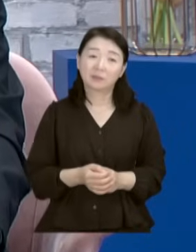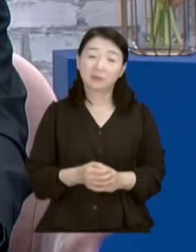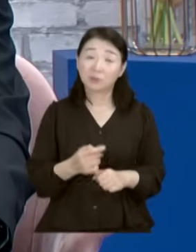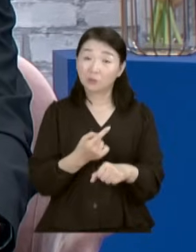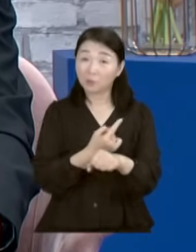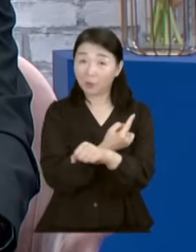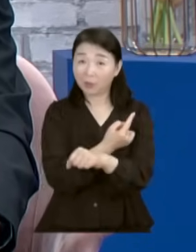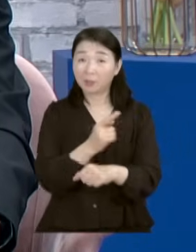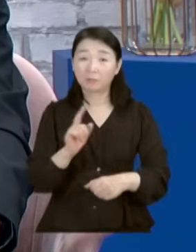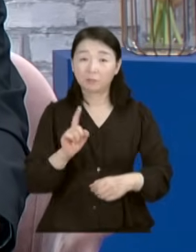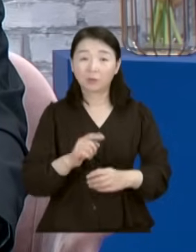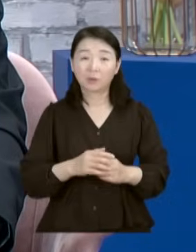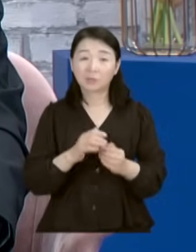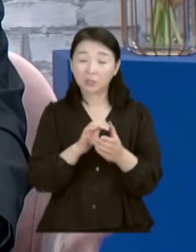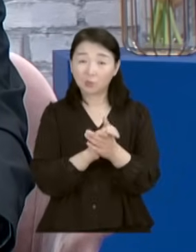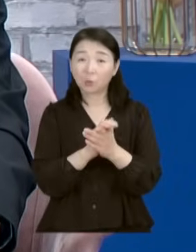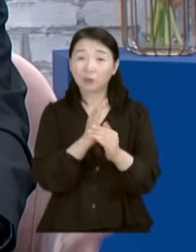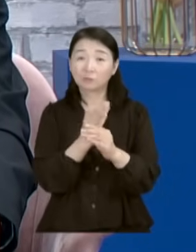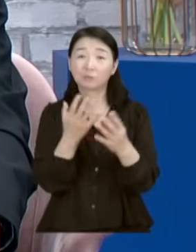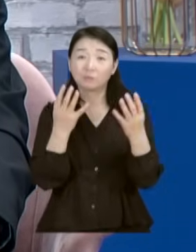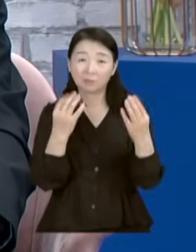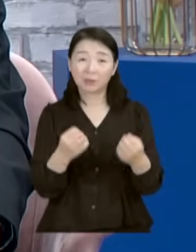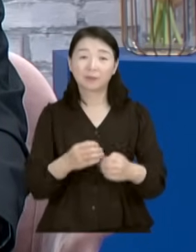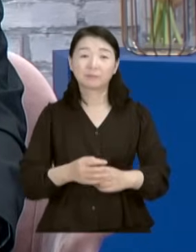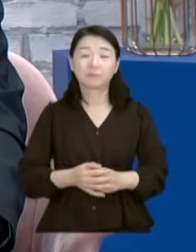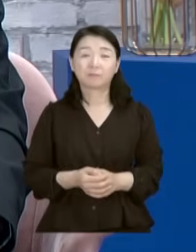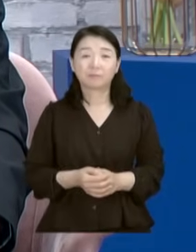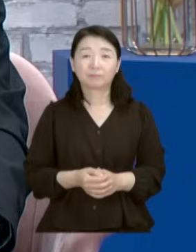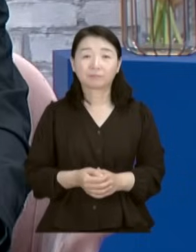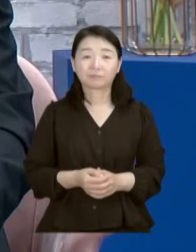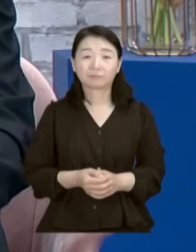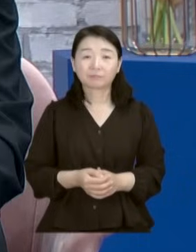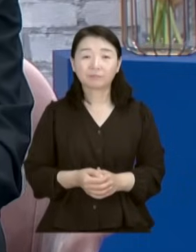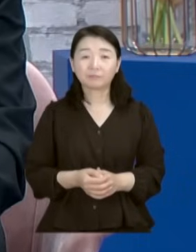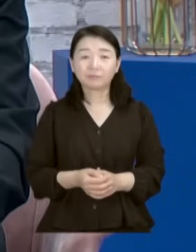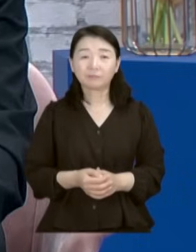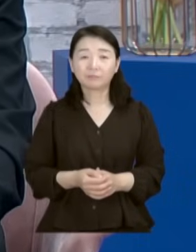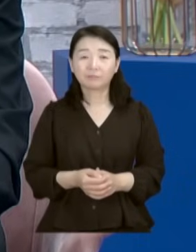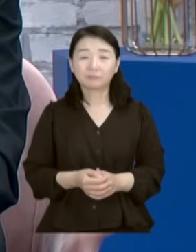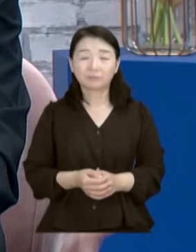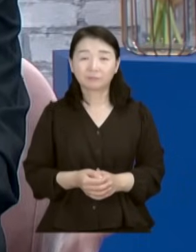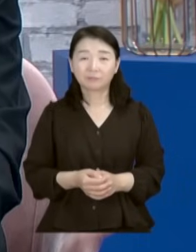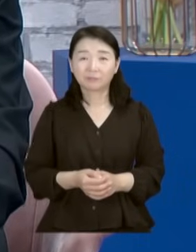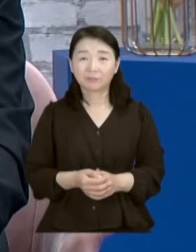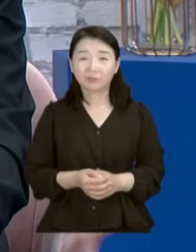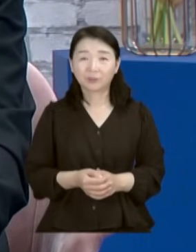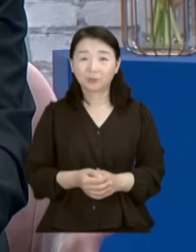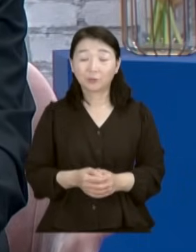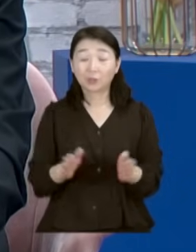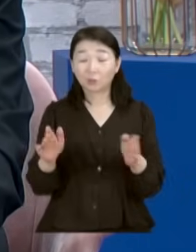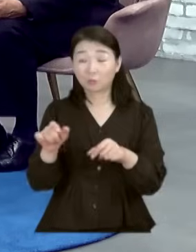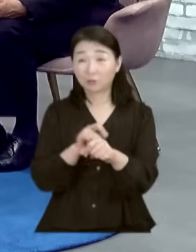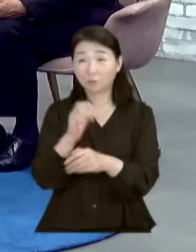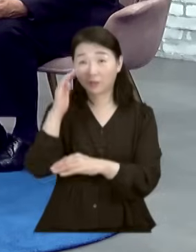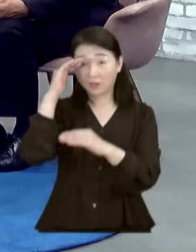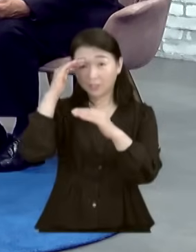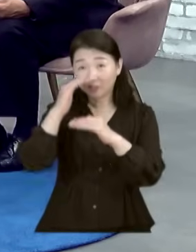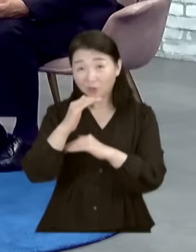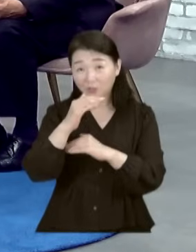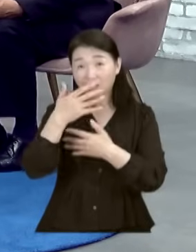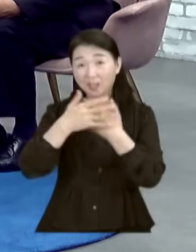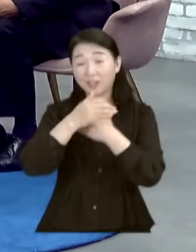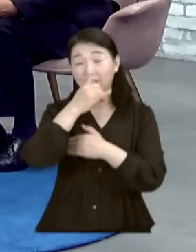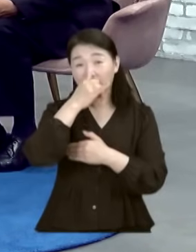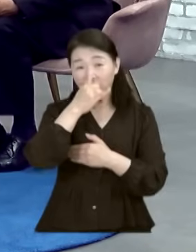정말 정말 그 외에 또 기도하고 계신 분들이 정말 많거든요 많이 계세요 제가 준비한 특별한